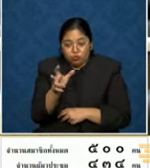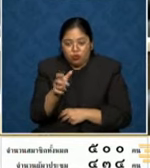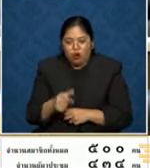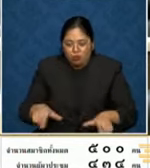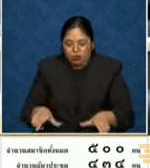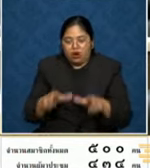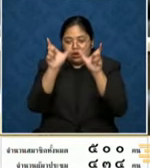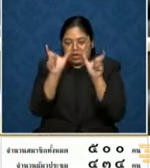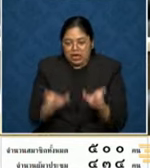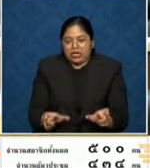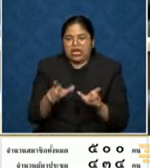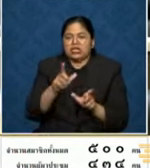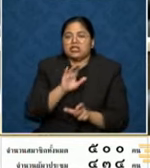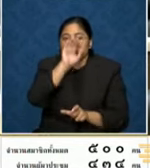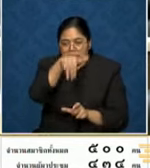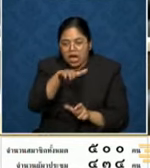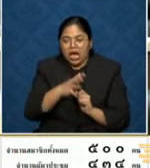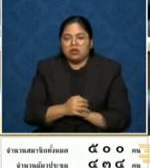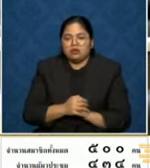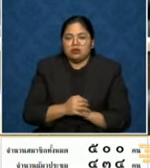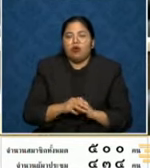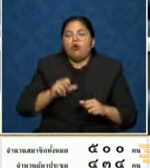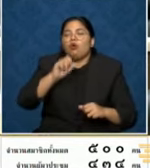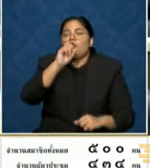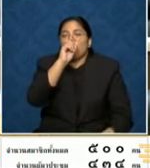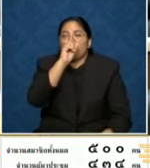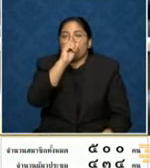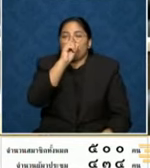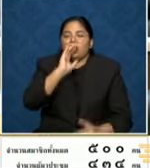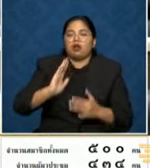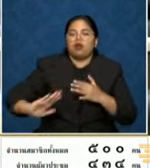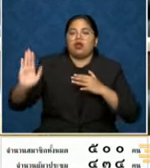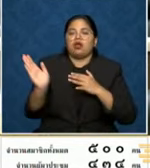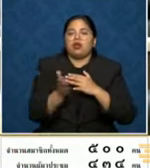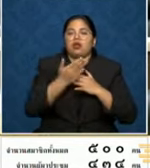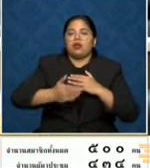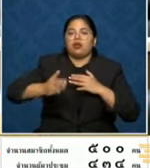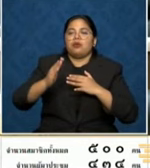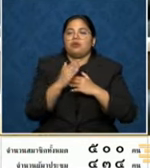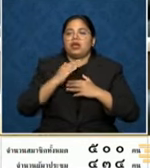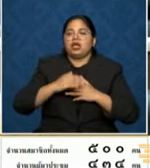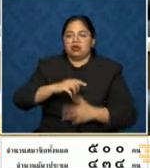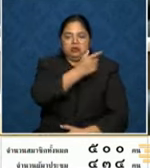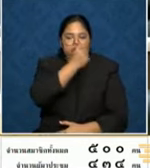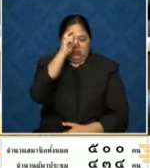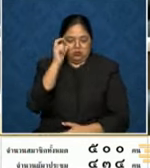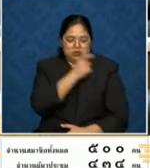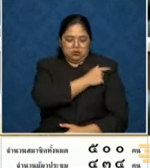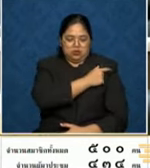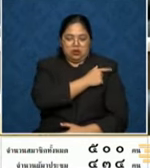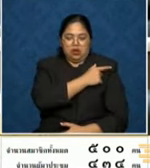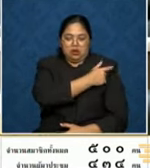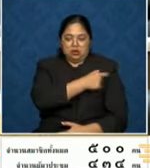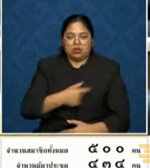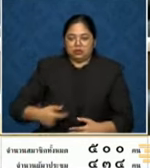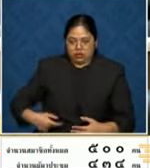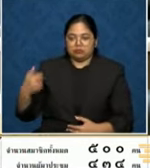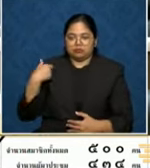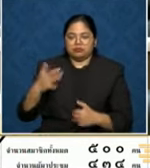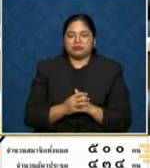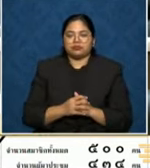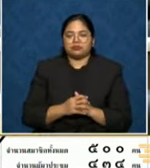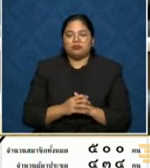ช้าง3บรรเลงเพลงพระราชนิพนธ์ Steel on My Mind ครับท่านประธานครับกระฉ่อนไปทั่วโลกท่านประธ